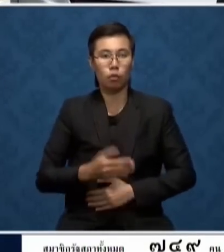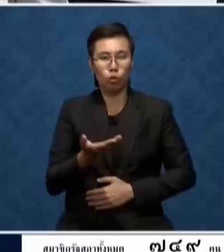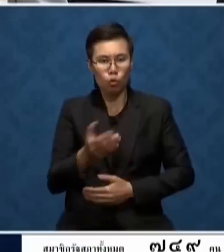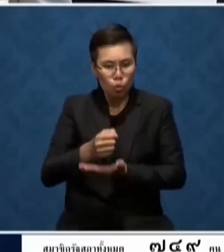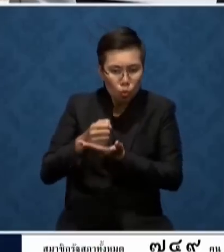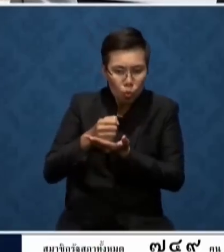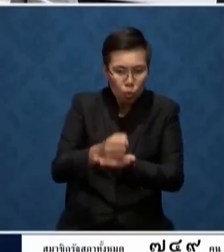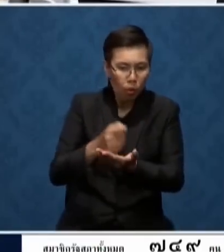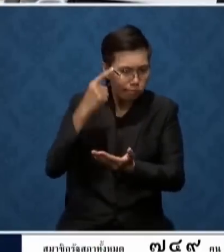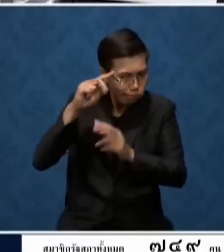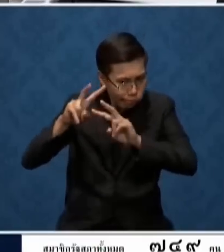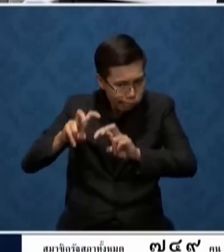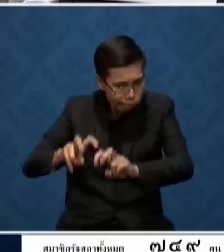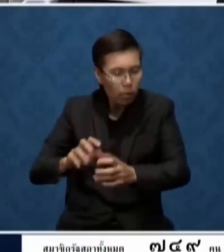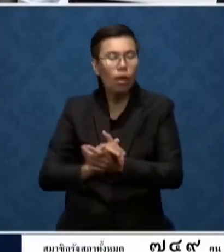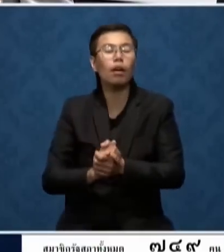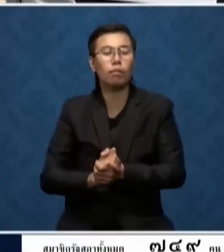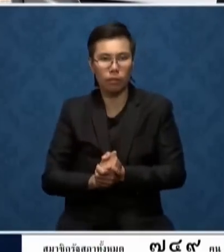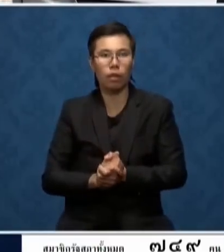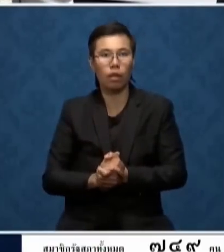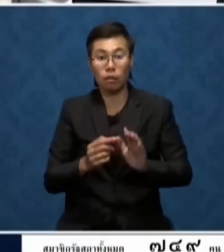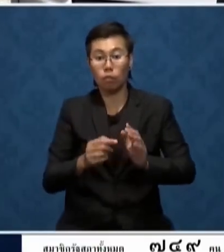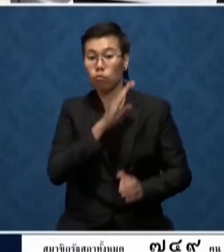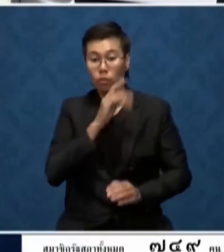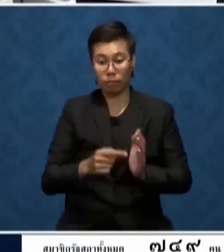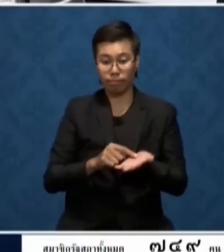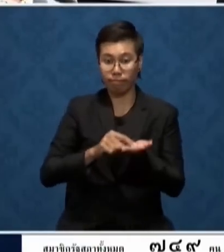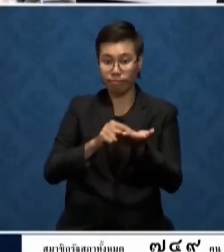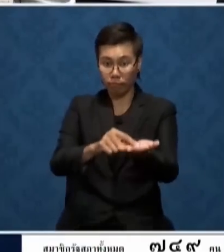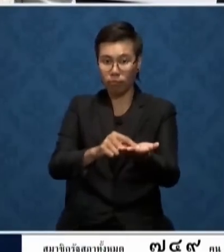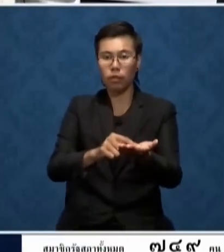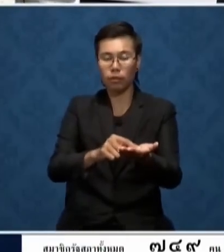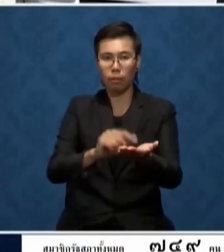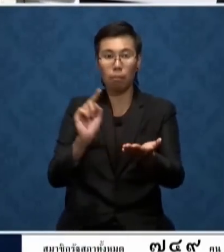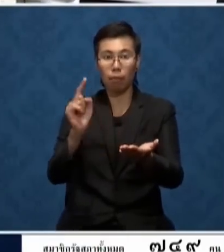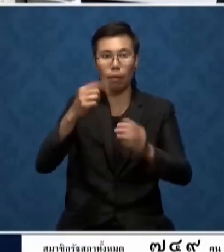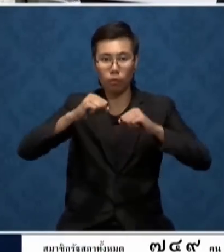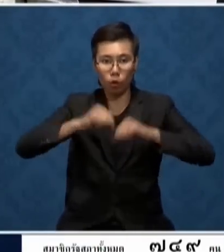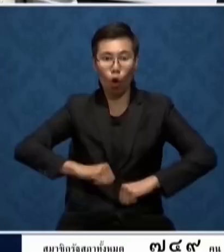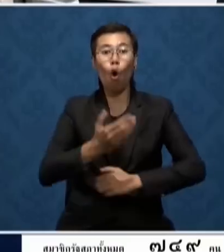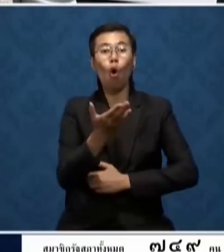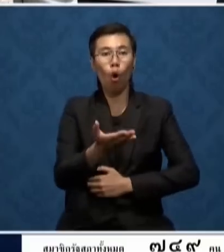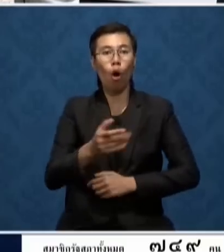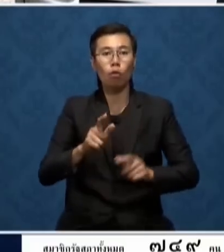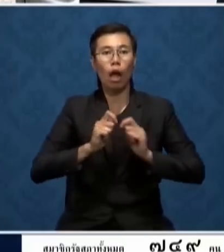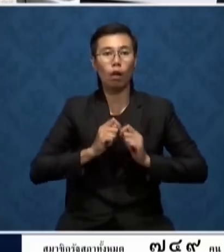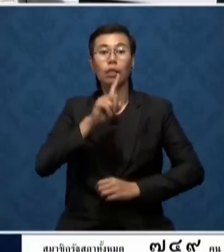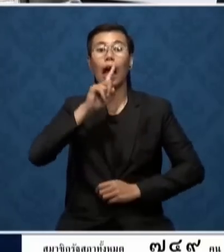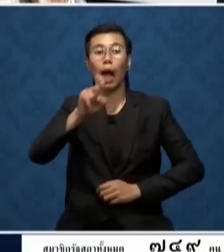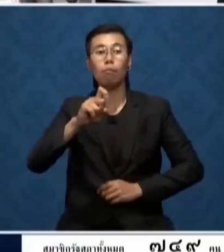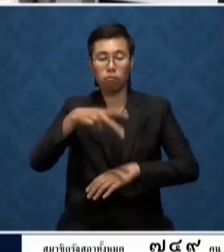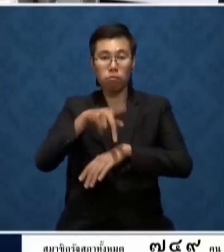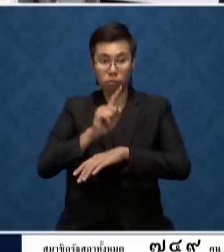นี้ท่านประธานนะครับได้ถามผมว่าจะเสนอเป็นญัตติหรือเปล่าฉะนั้นผมขออนุญาตท่านประธานเลยครับขอหาเรือท่านประธานว่า